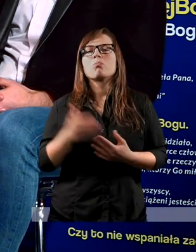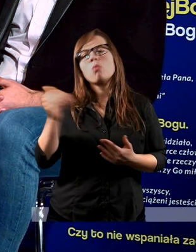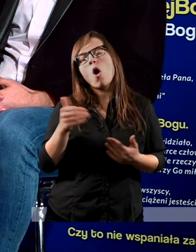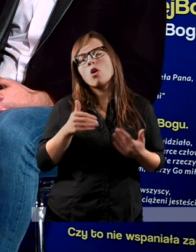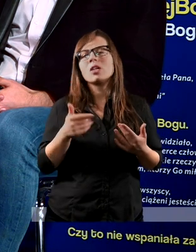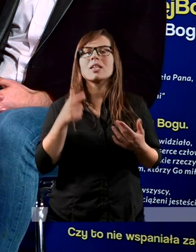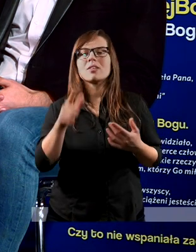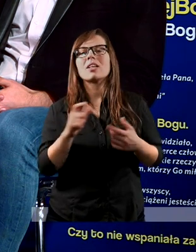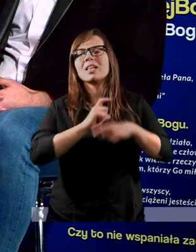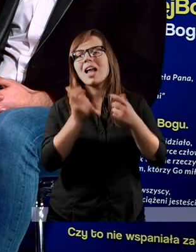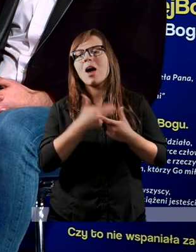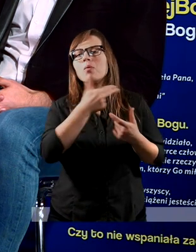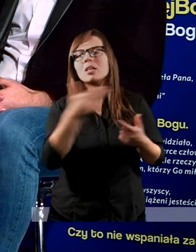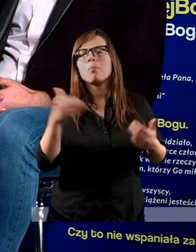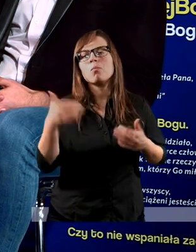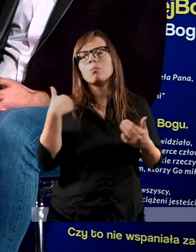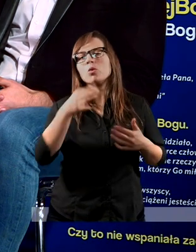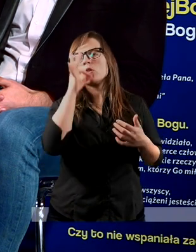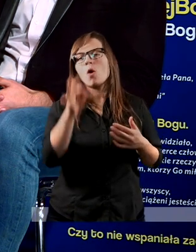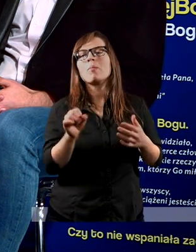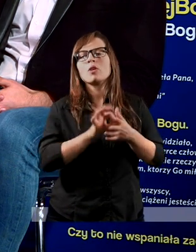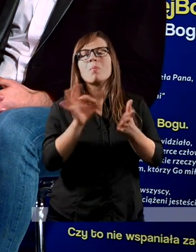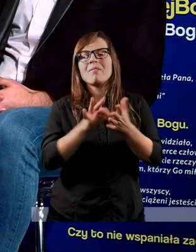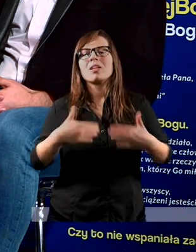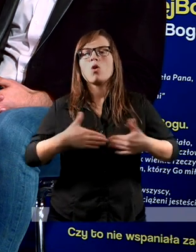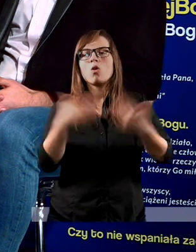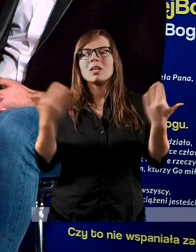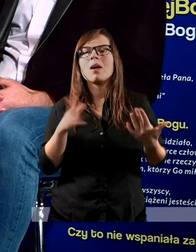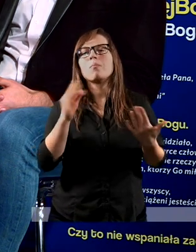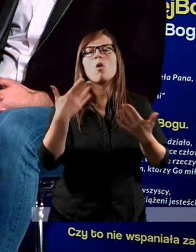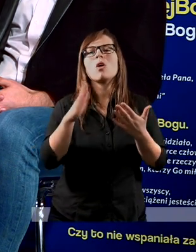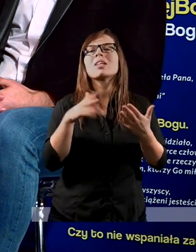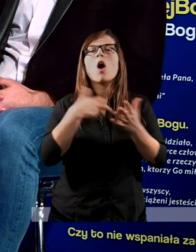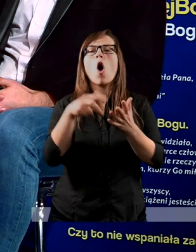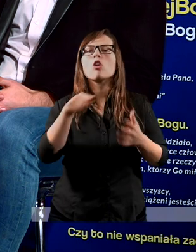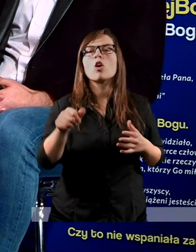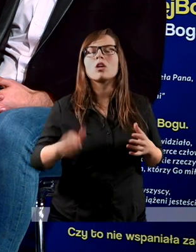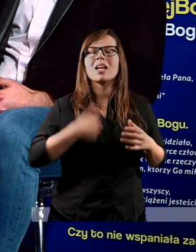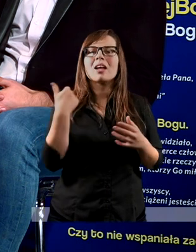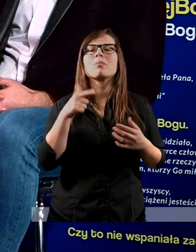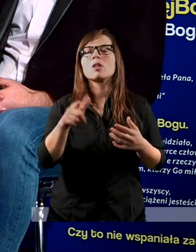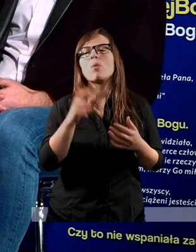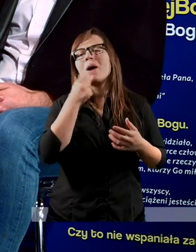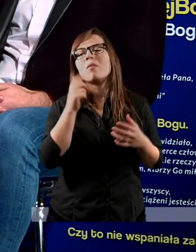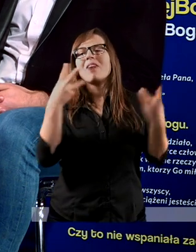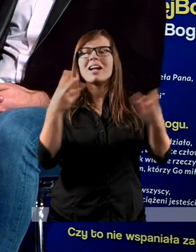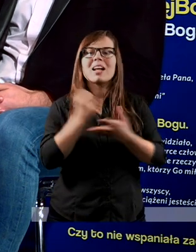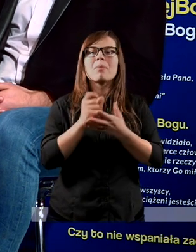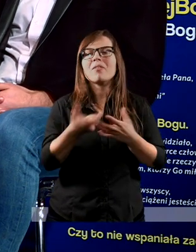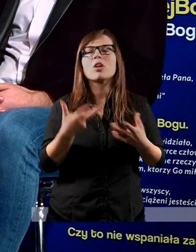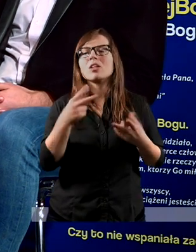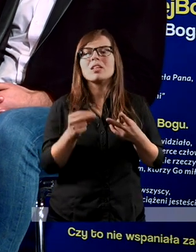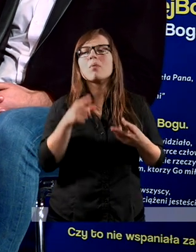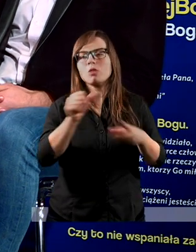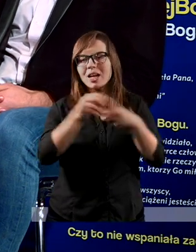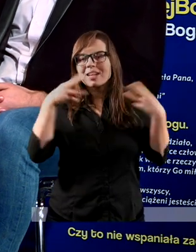może cały temat mógłby być wokół tego pewnego dnia, bo nie chodzi o to, żeby powiedzieć, to jest mało ważna sprawa, bo dla wielu osób